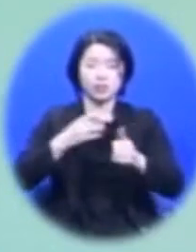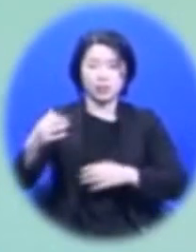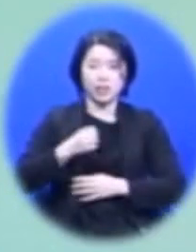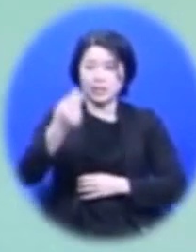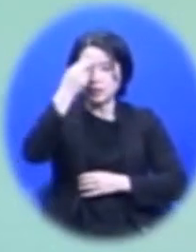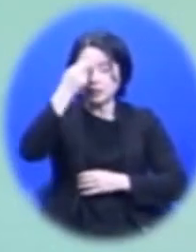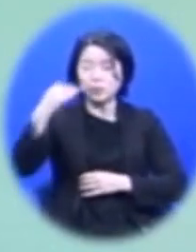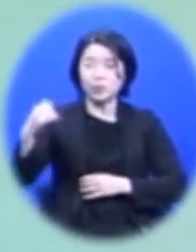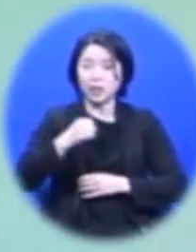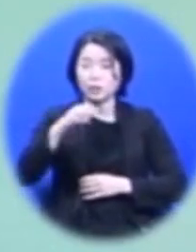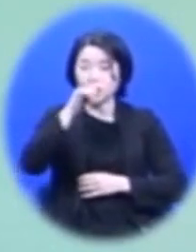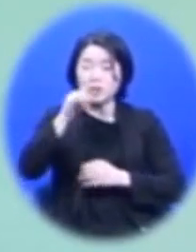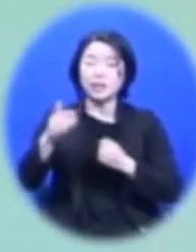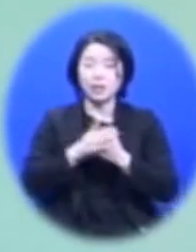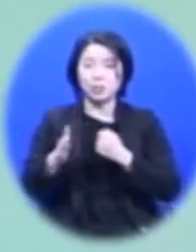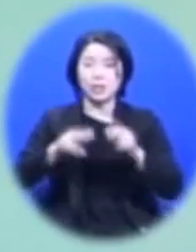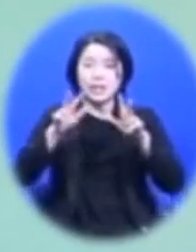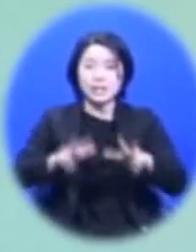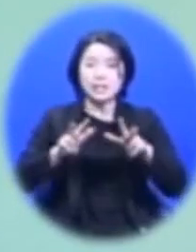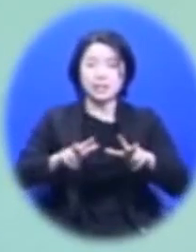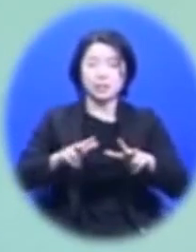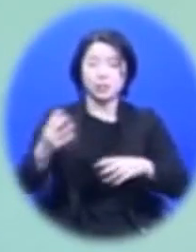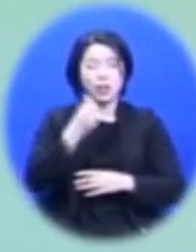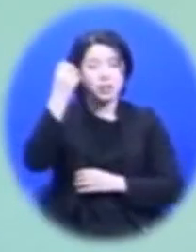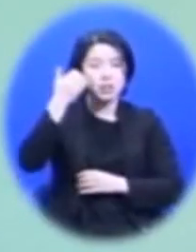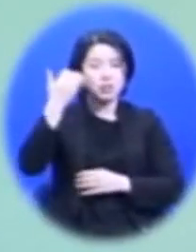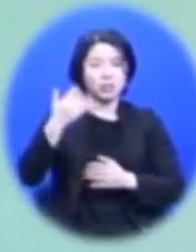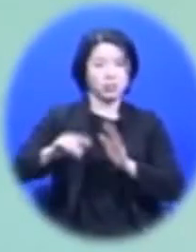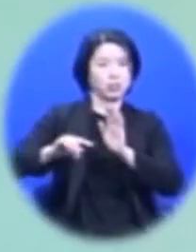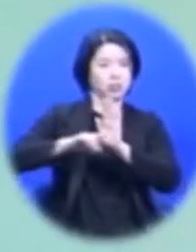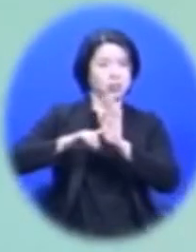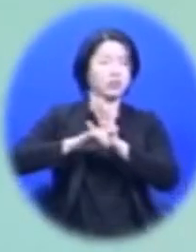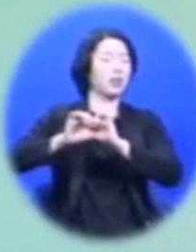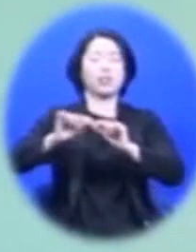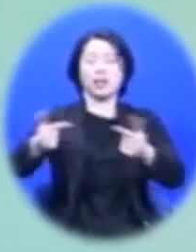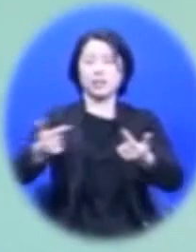있는 거니까 지금 성령을 거역한 게 아니죠.